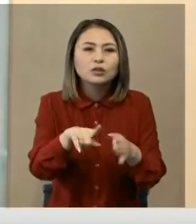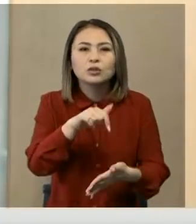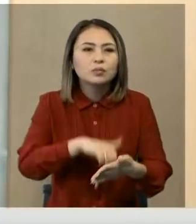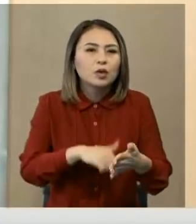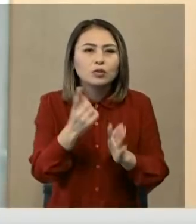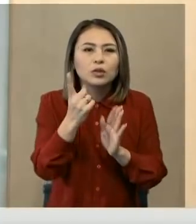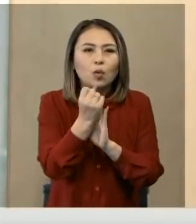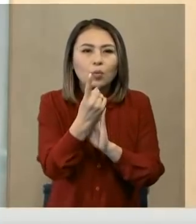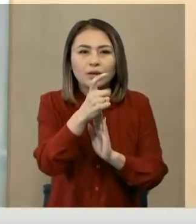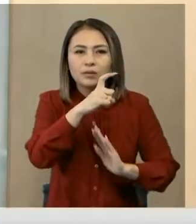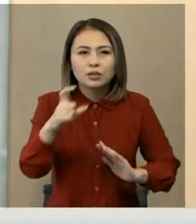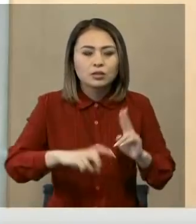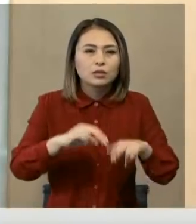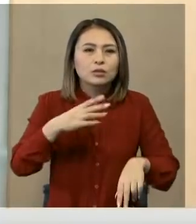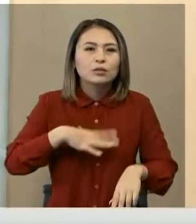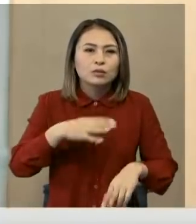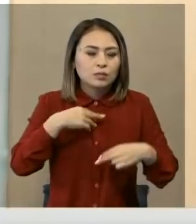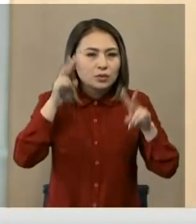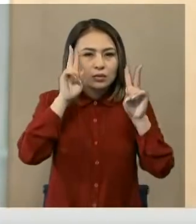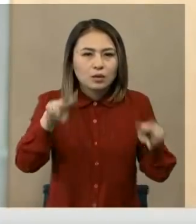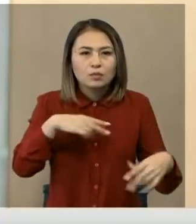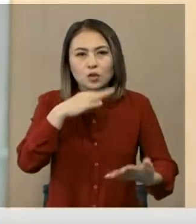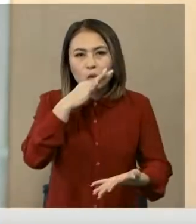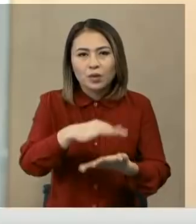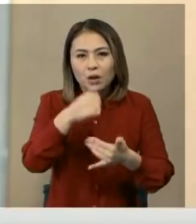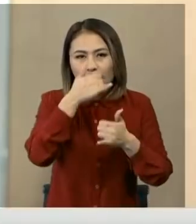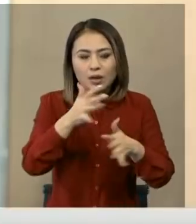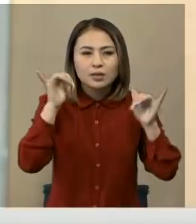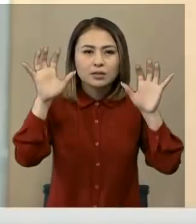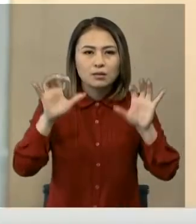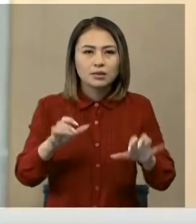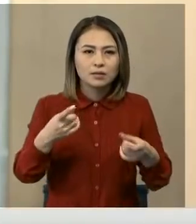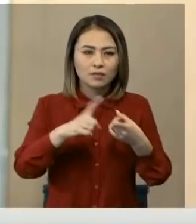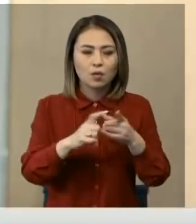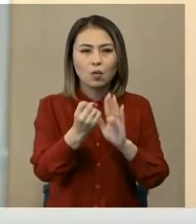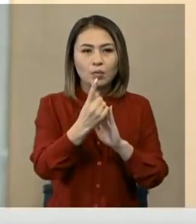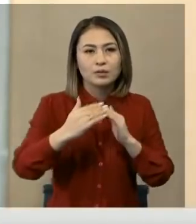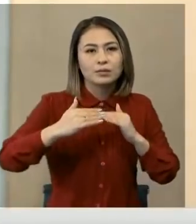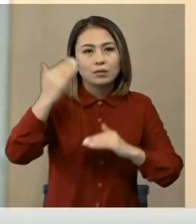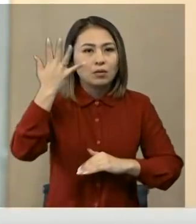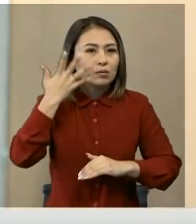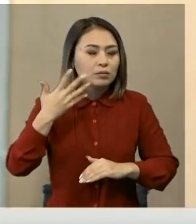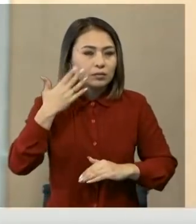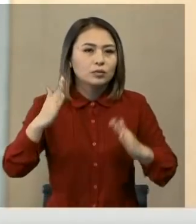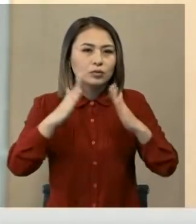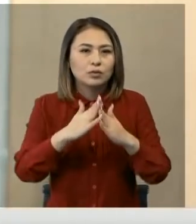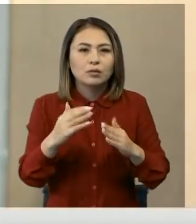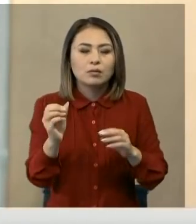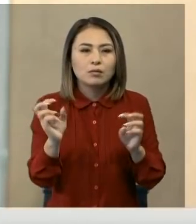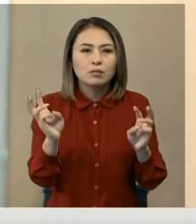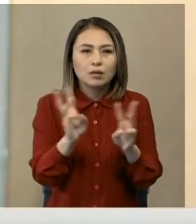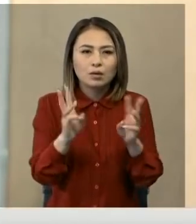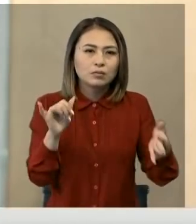11 қабатты үй салынғанын біз жауап бере алмаймыз. Қазіргі заңнамаларға сәйкес 11 этаждан одан биік тұрғын үйлерге газ